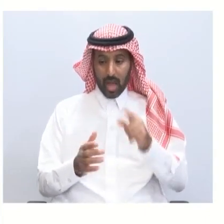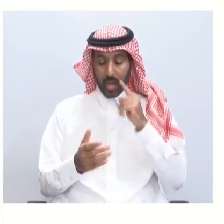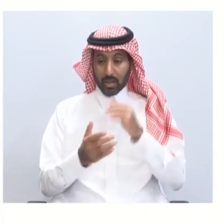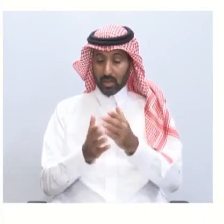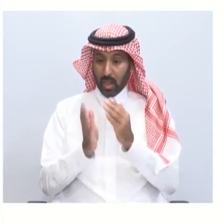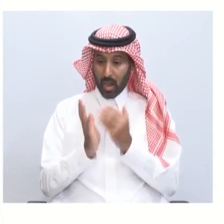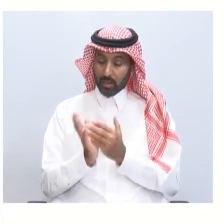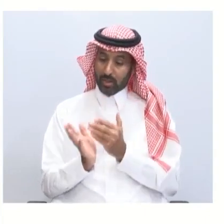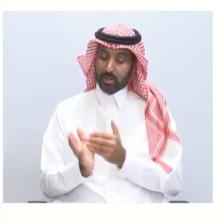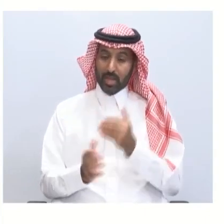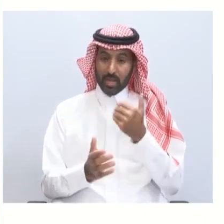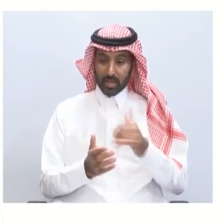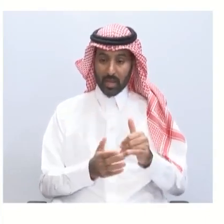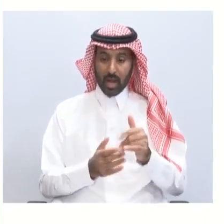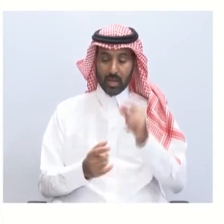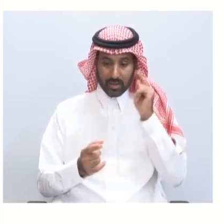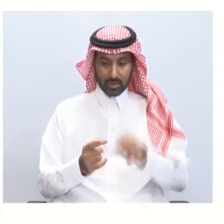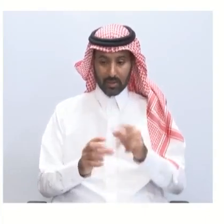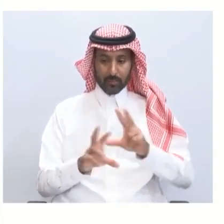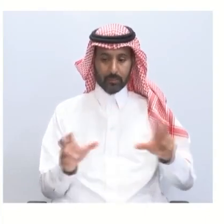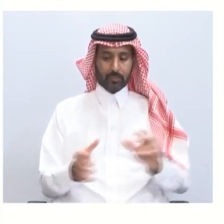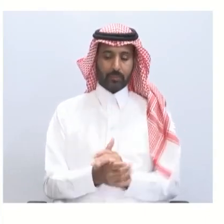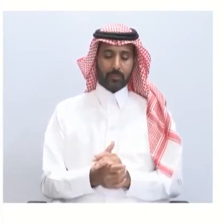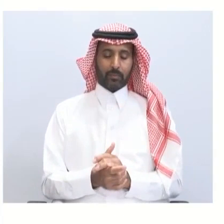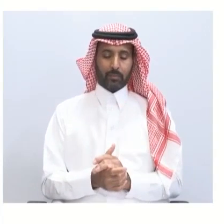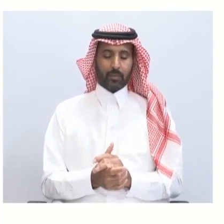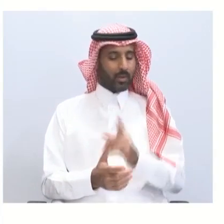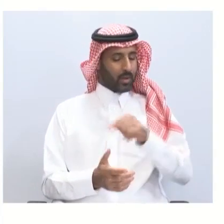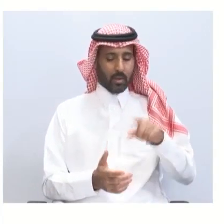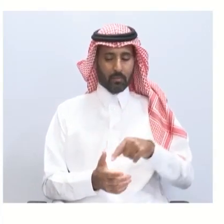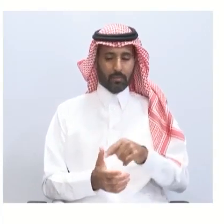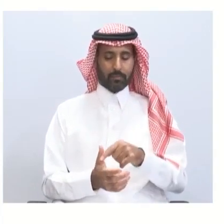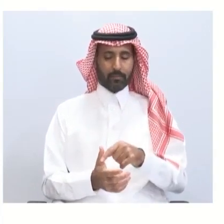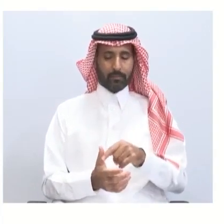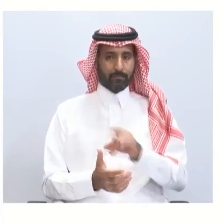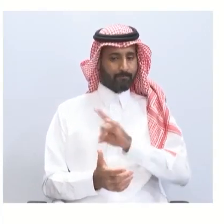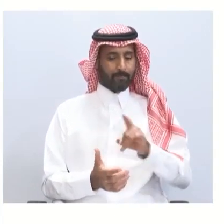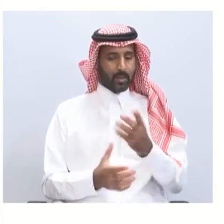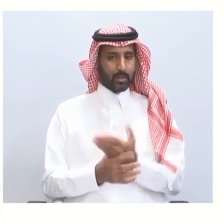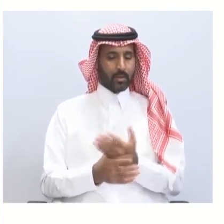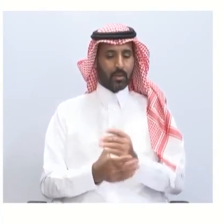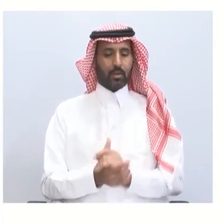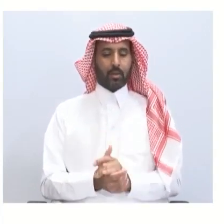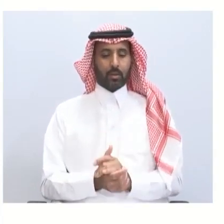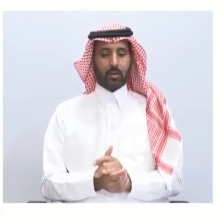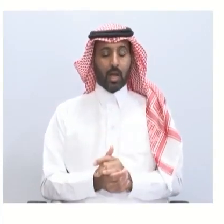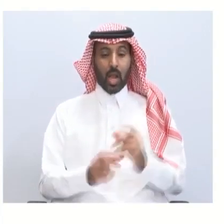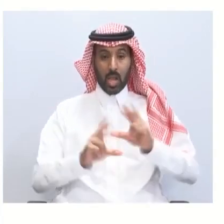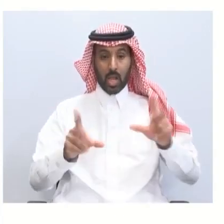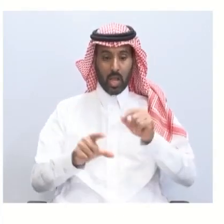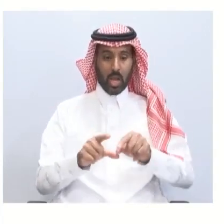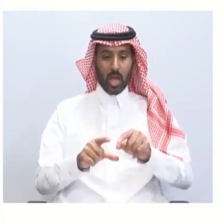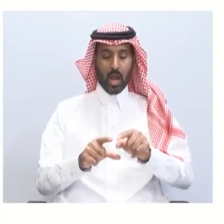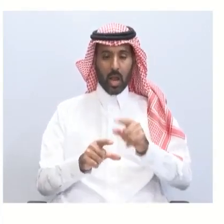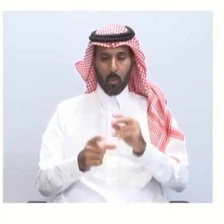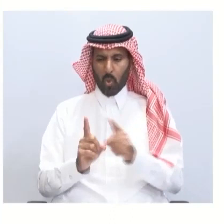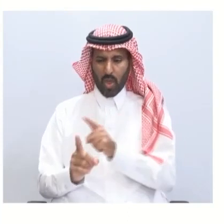البرنامج وجود حاله طعم القارات لا توضيح الاعلان